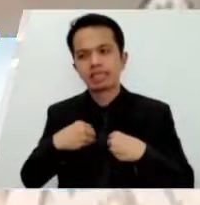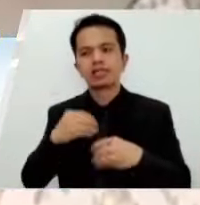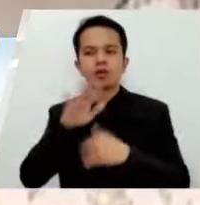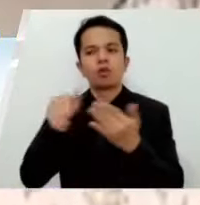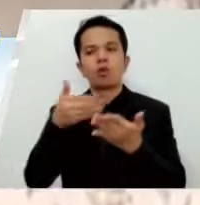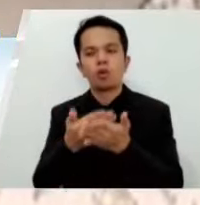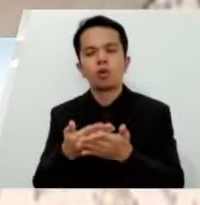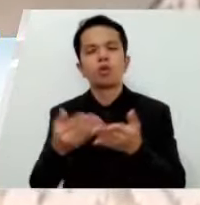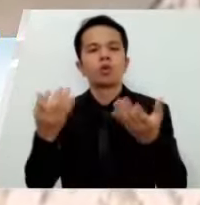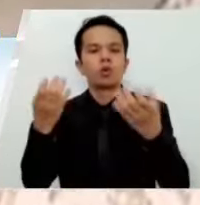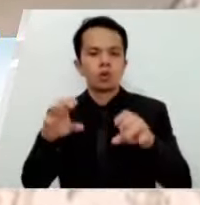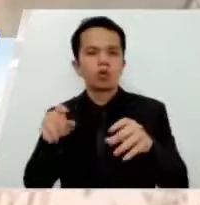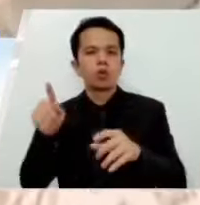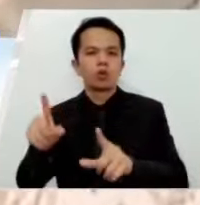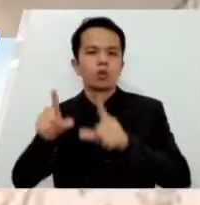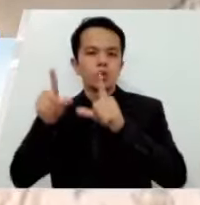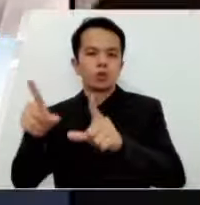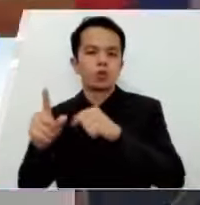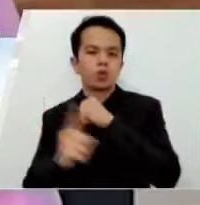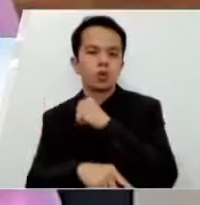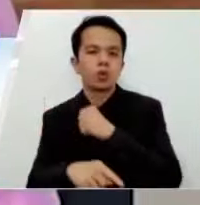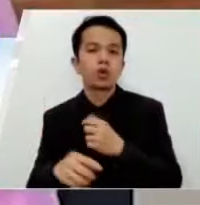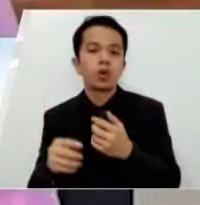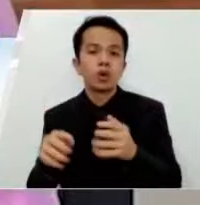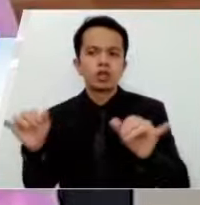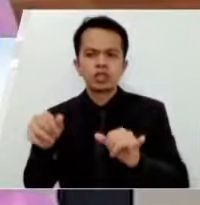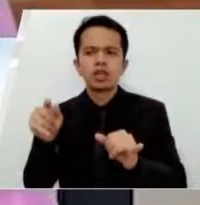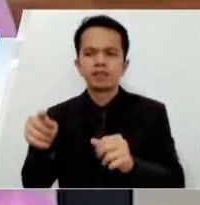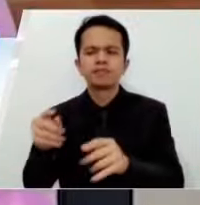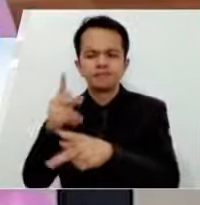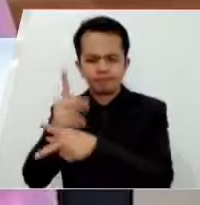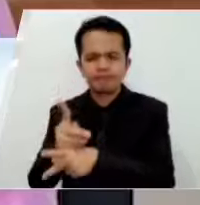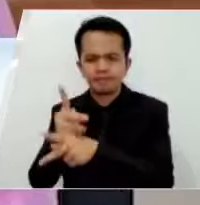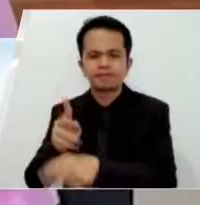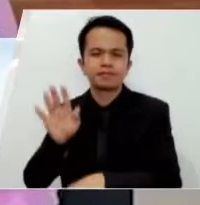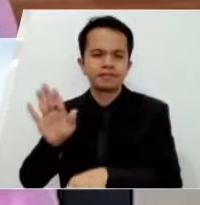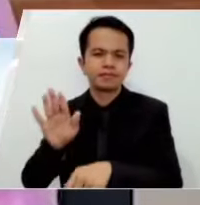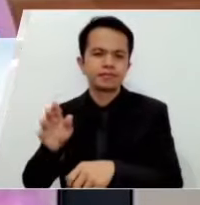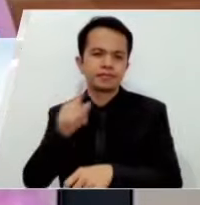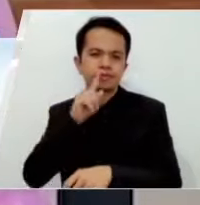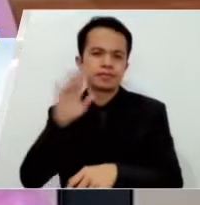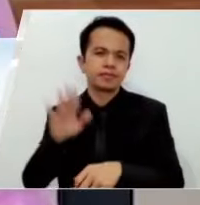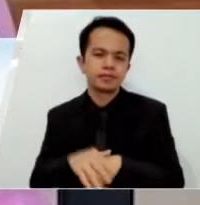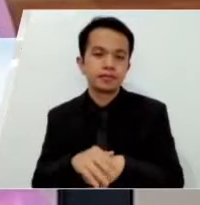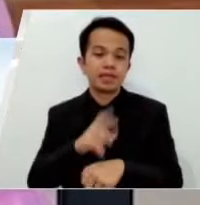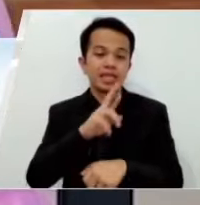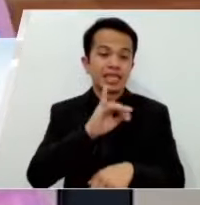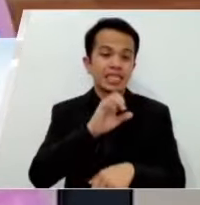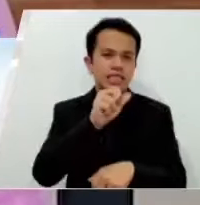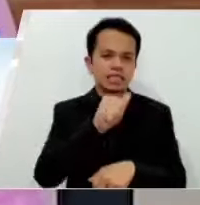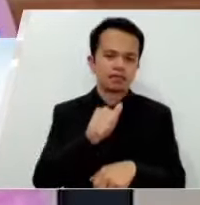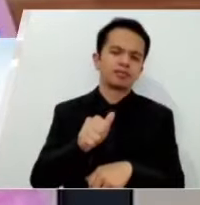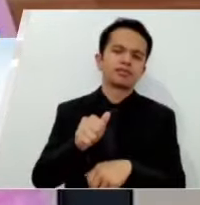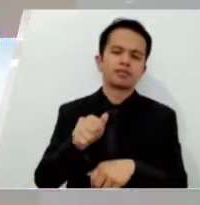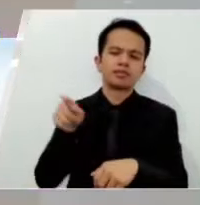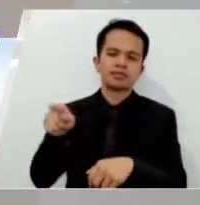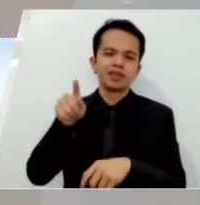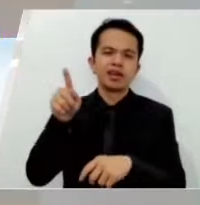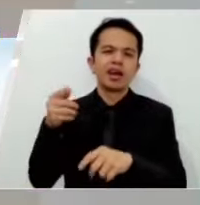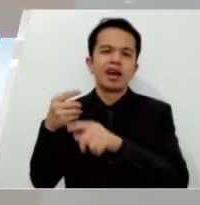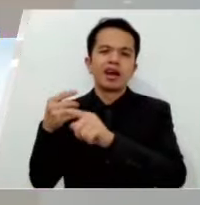din ni Remulla ang kaligtasan ni Quiboloy. Pinatigos naman ni Senadora Risa Ontiveros ang audio message ni